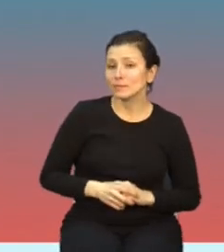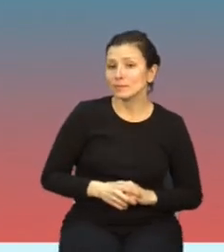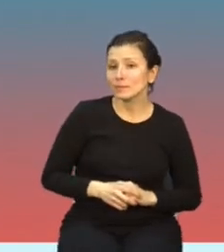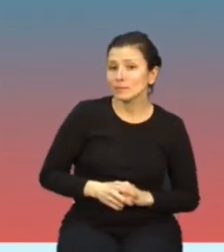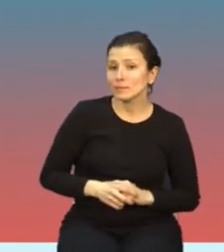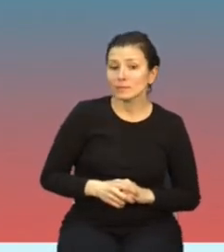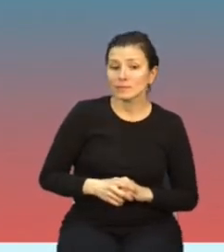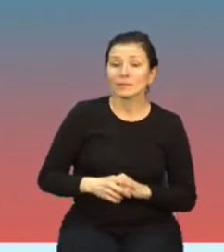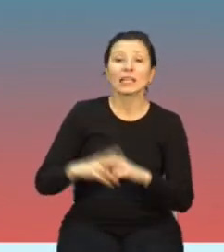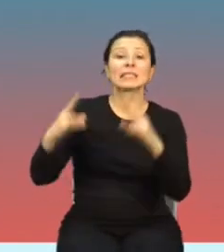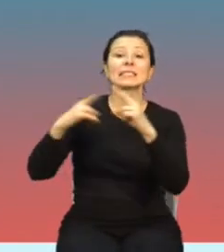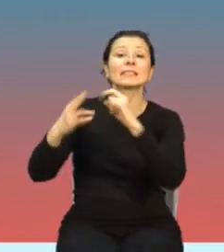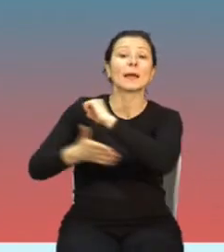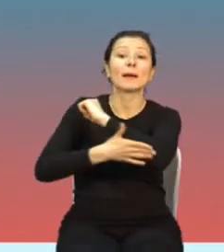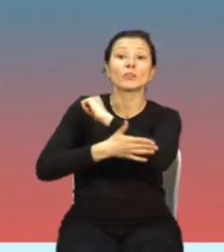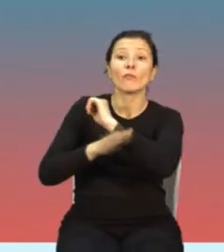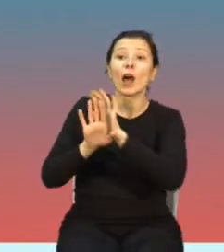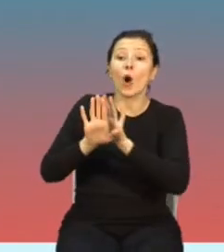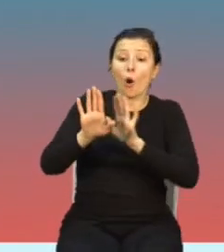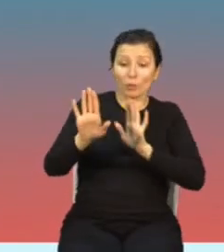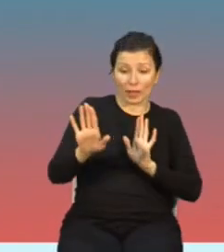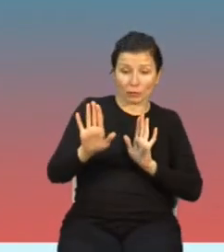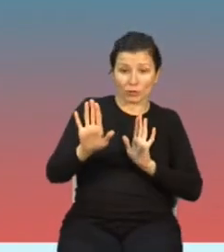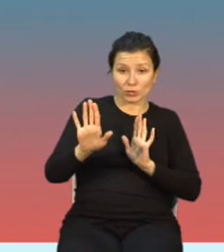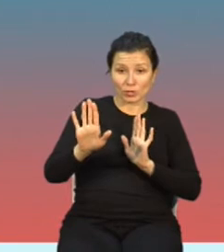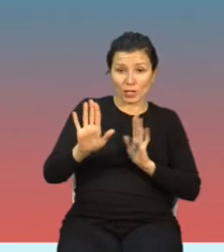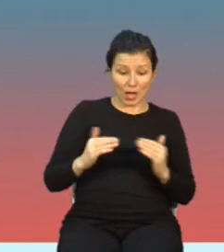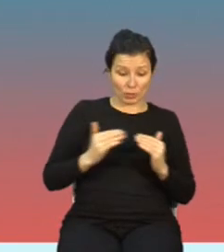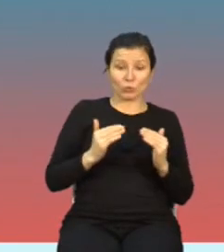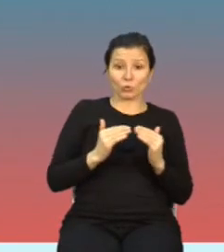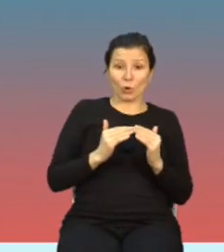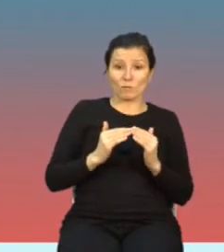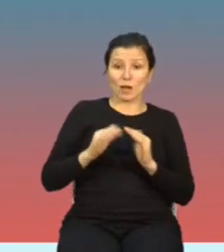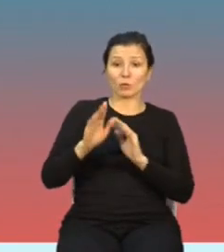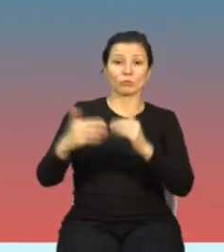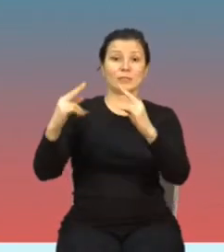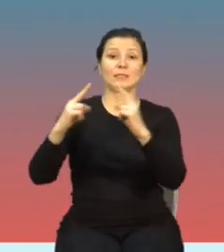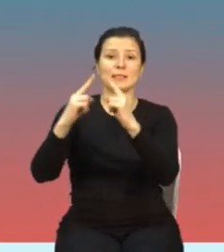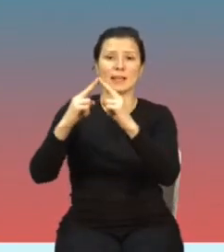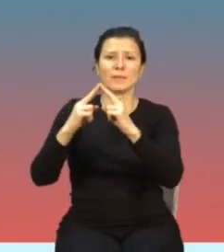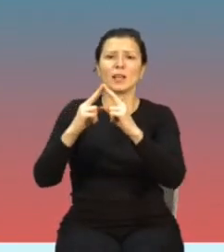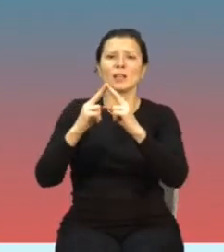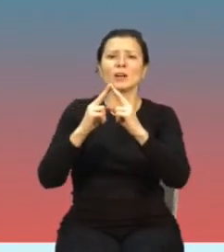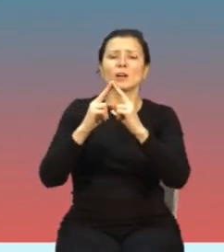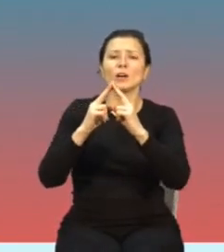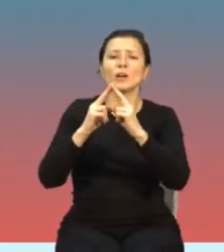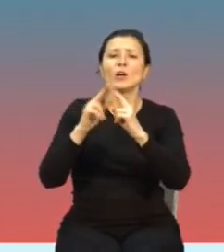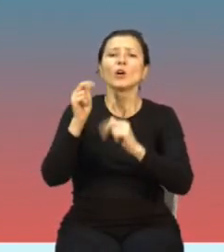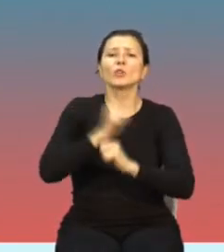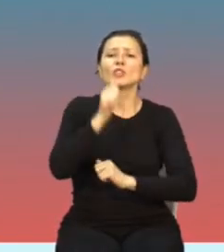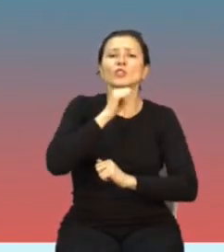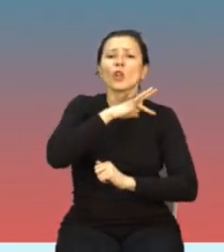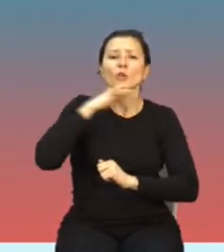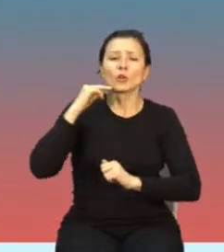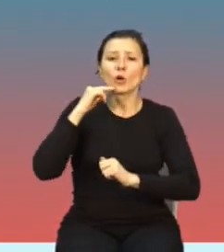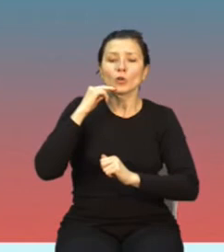odległość do stacji bazowej, to jest 231 metr, kolor zielony. Kolor zielony w tym przypadku oznacza odległość do